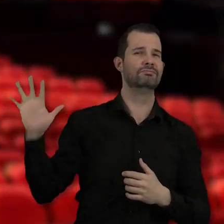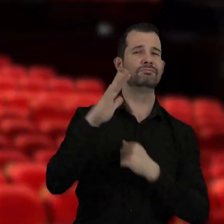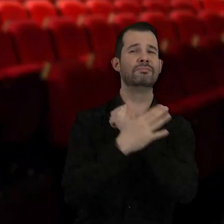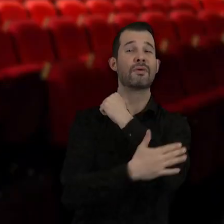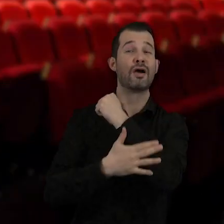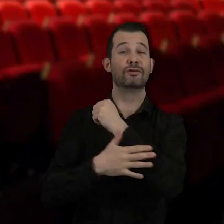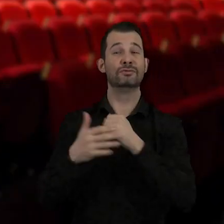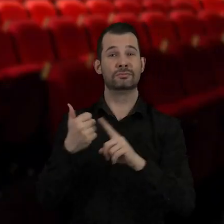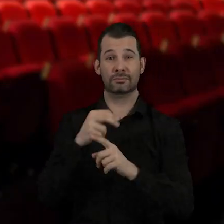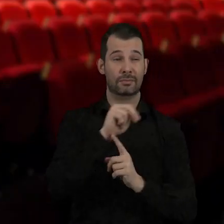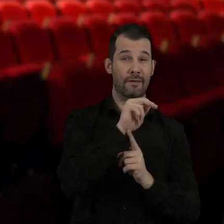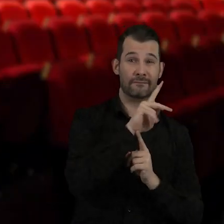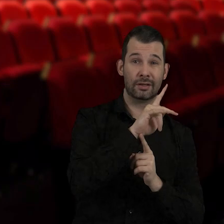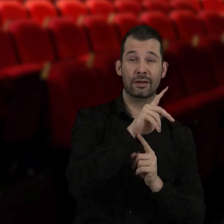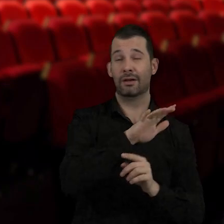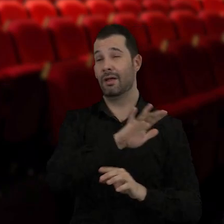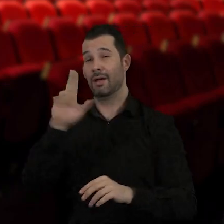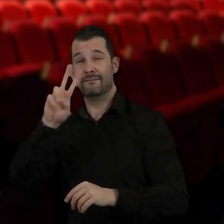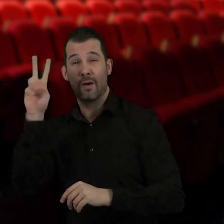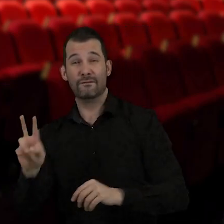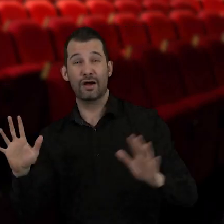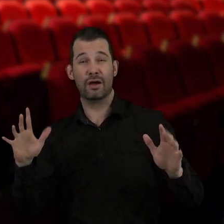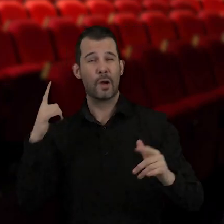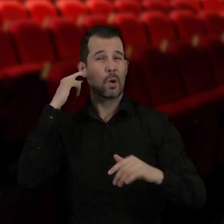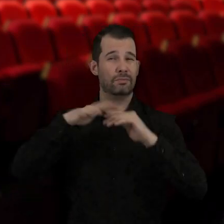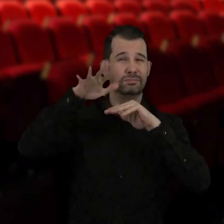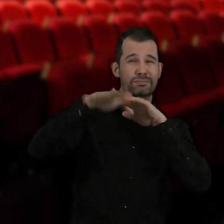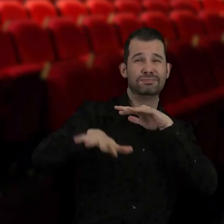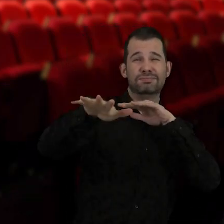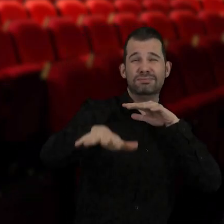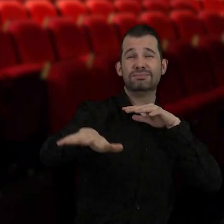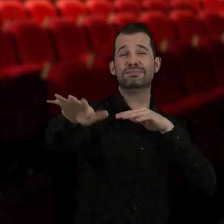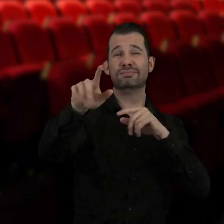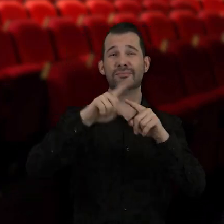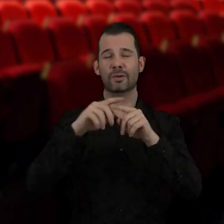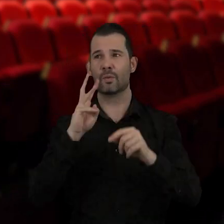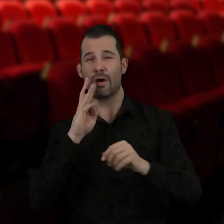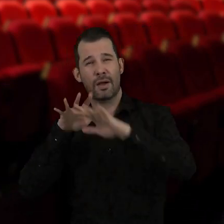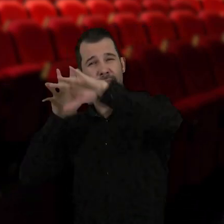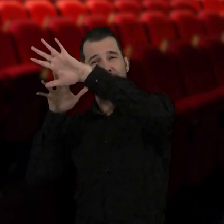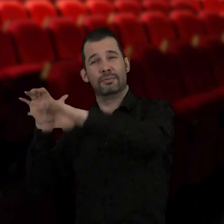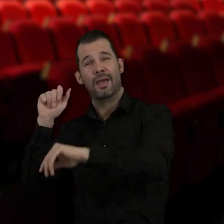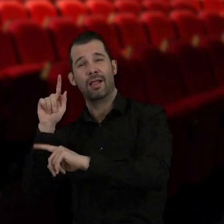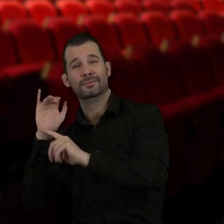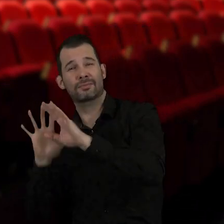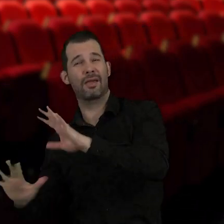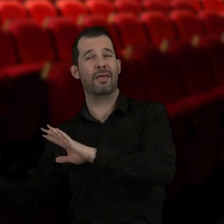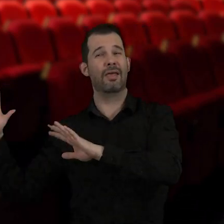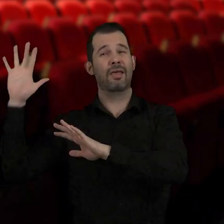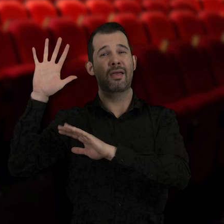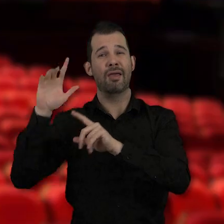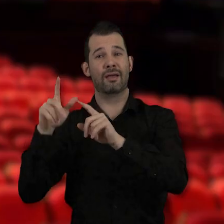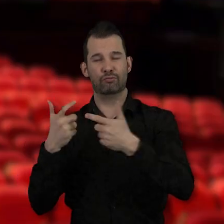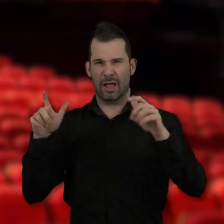country, from Nunavik to Vancouver, from the golden plains of the prairies to the maritime landscape of the